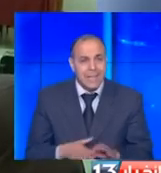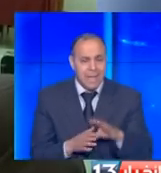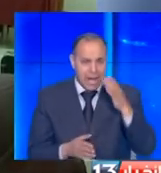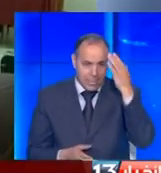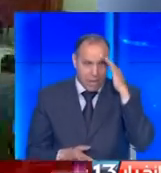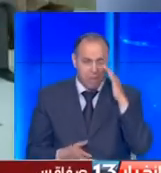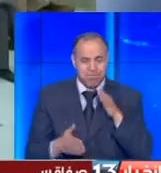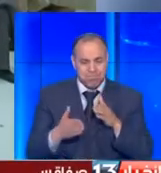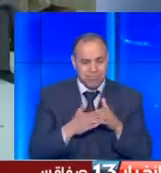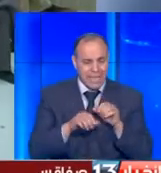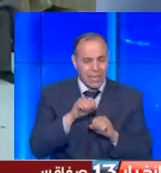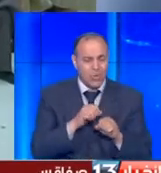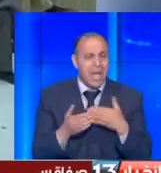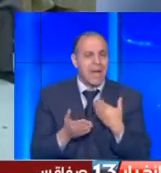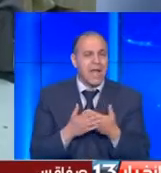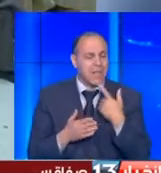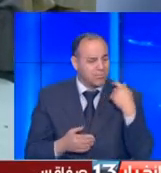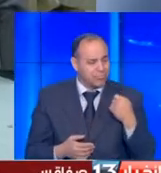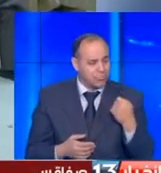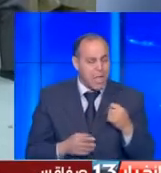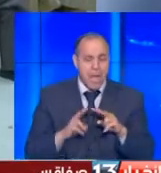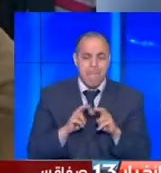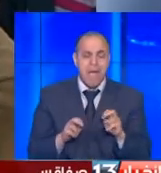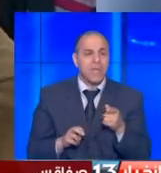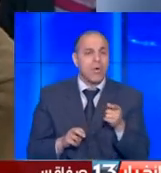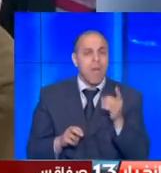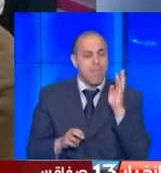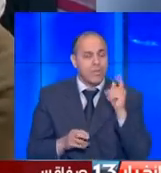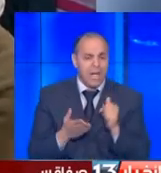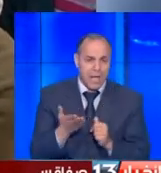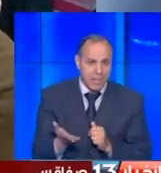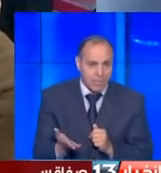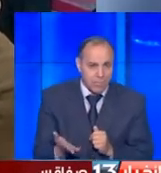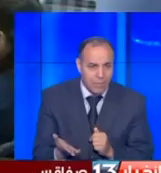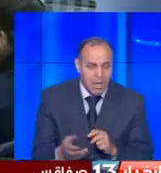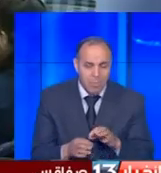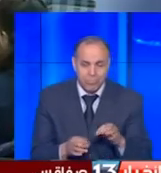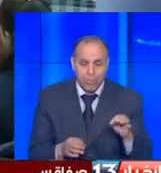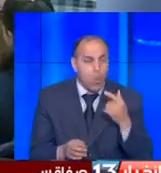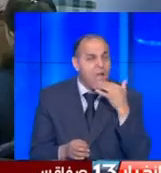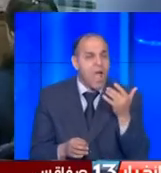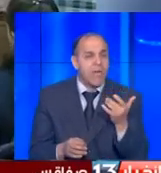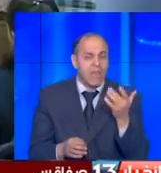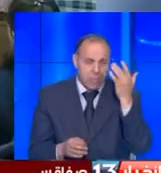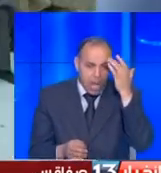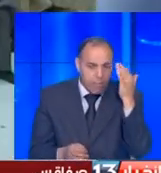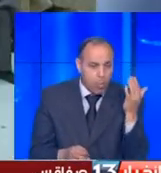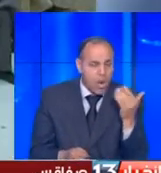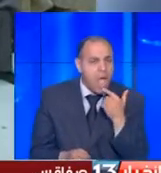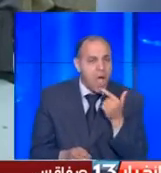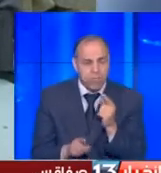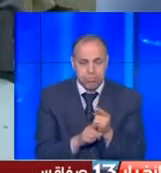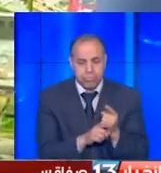الثقافية عوائق التنظيم ورهانات الالتزام هو المبحث الرئيس في هذا الملتقى، بتفرعات تخص الفعل الثقافي